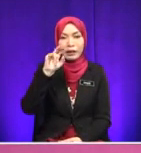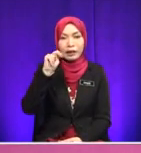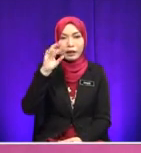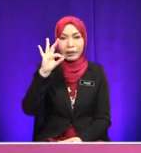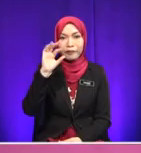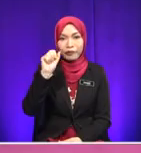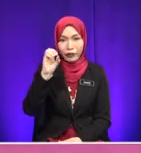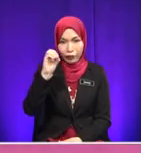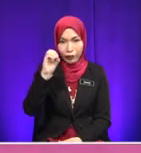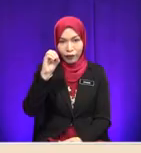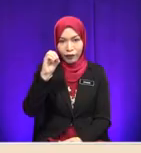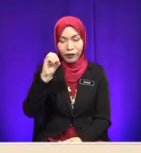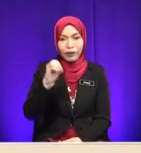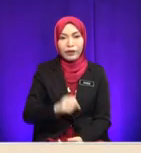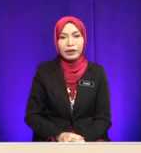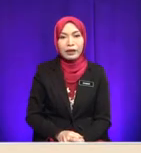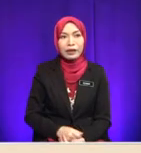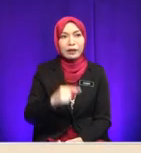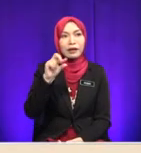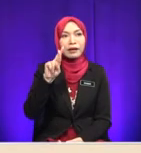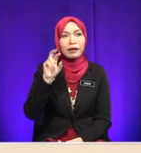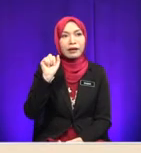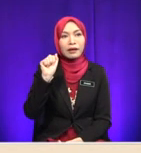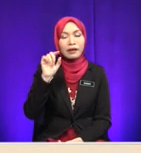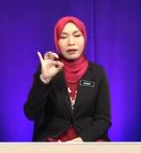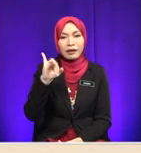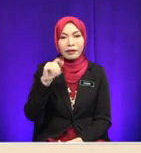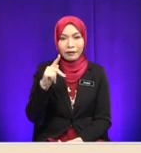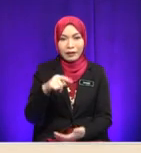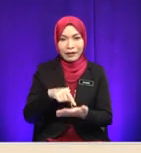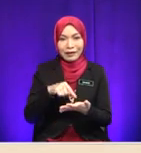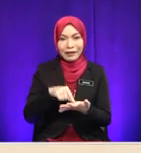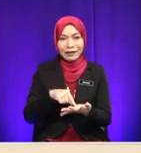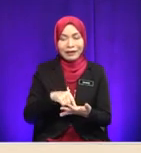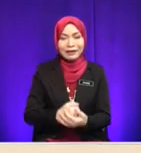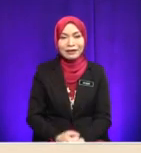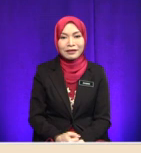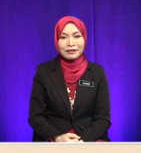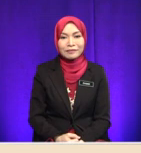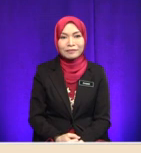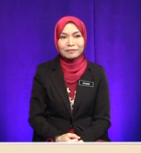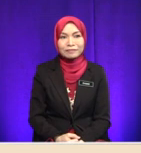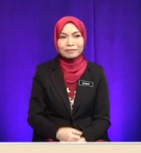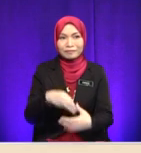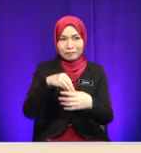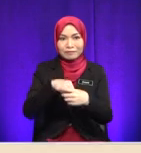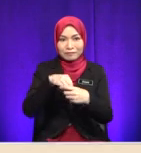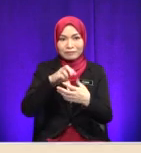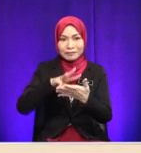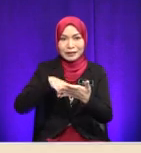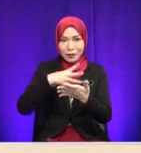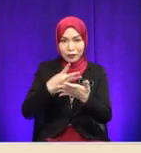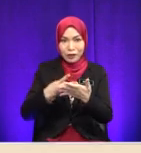ni. Apa maksud konsul? Konsul ni apa maksudnya? Jadi kan, pembentang kita lah ataupun pembaca